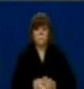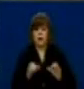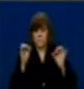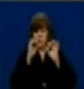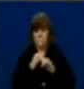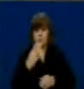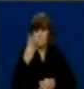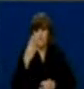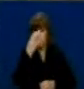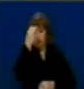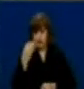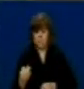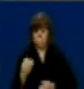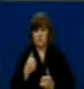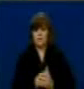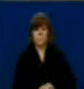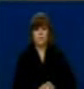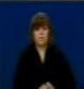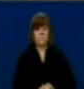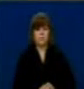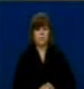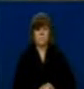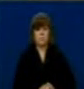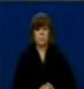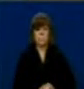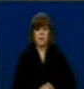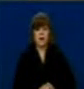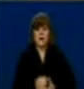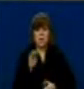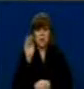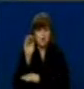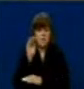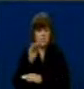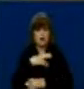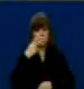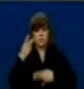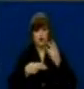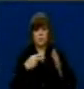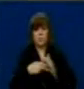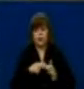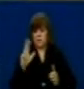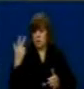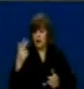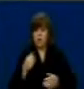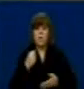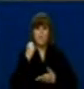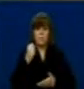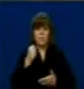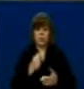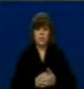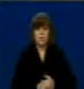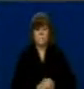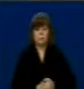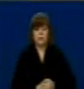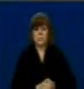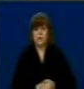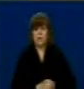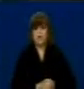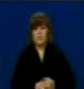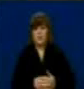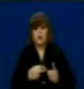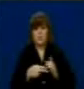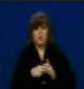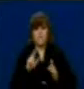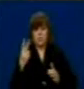as 40% të hyrave doganore. Raporti i progresit 2013 thekson që buxheti për gjyqësorin për vitin